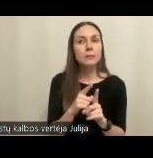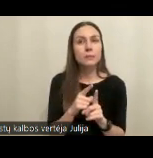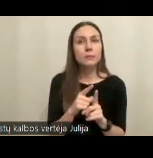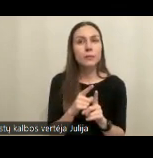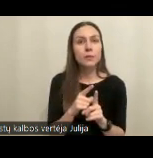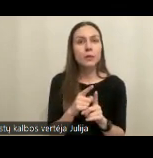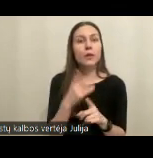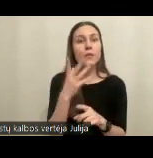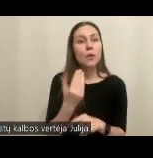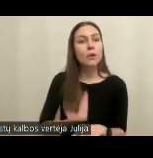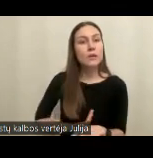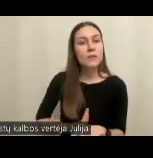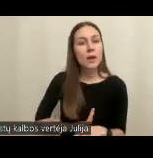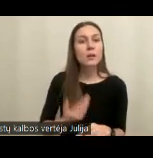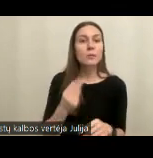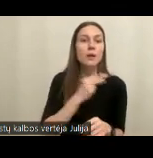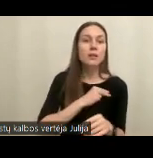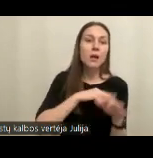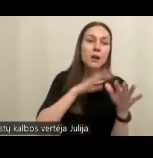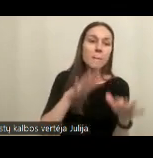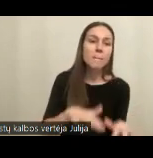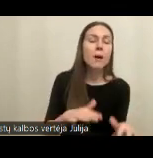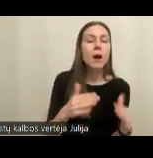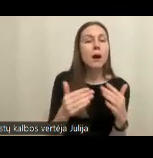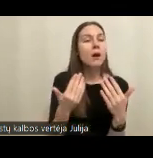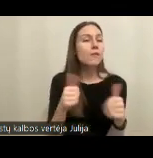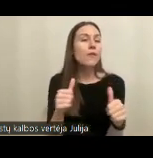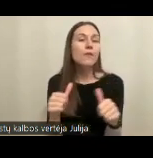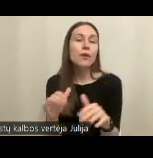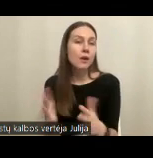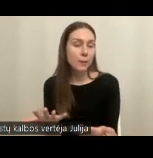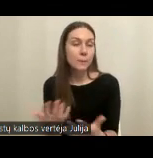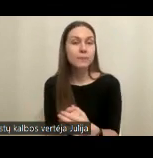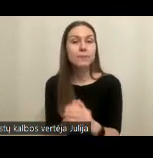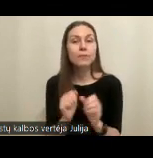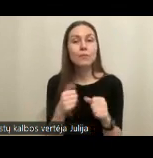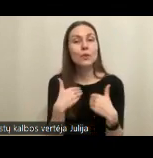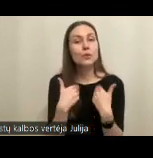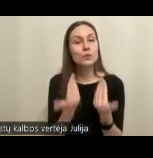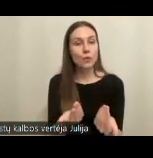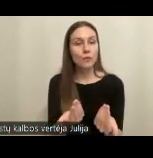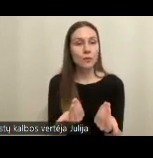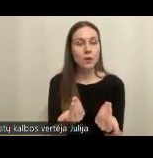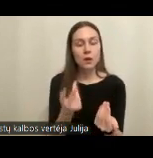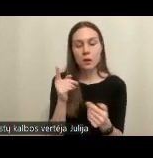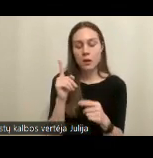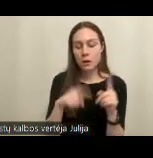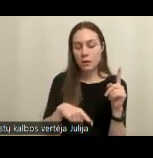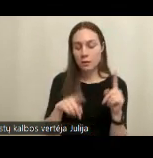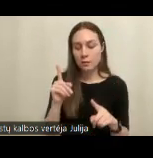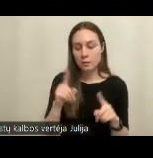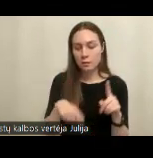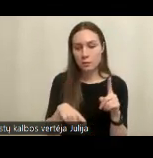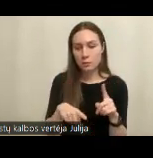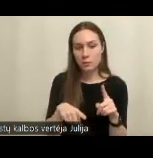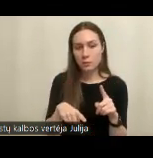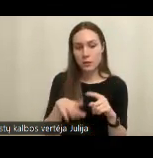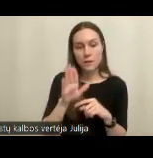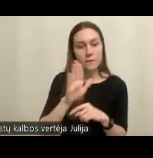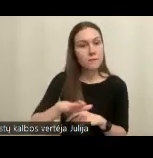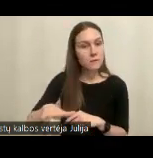jūsų gyvenimuose, jūsų darbuose? Ir galiu patarti, pasufleruoti, ar kartais